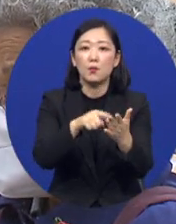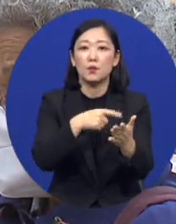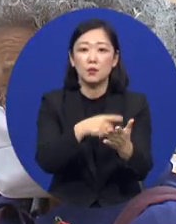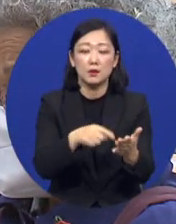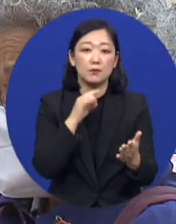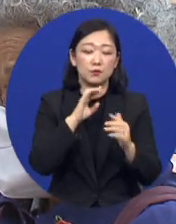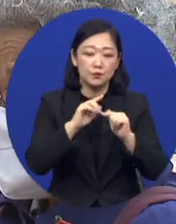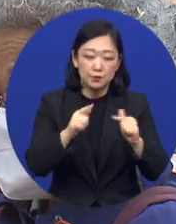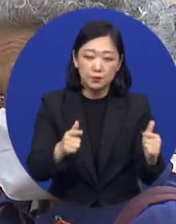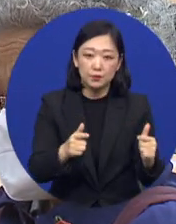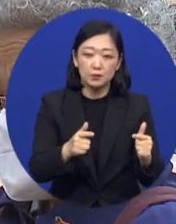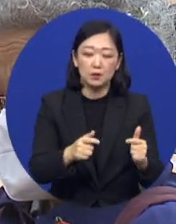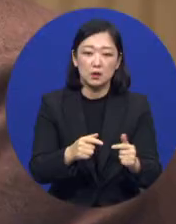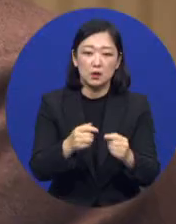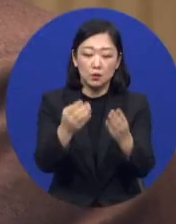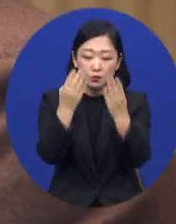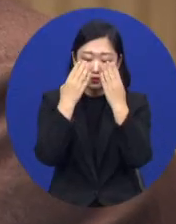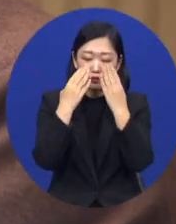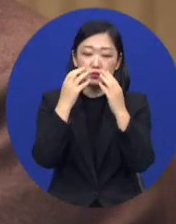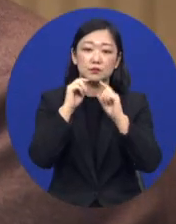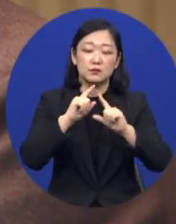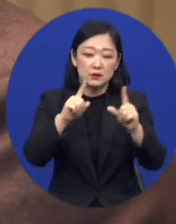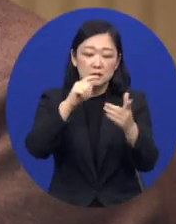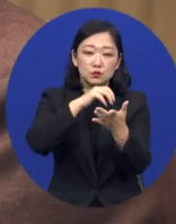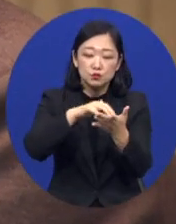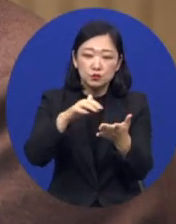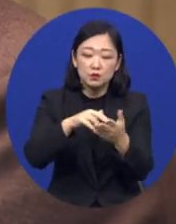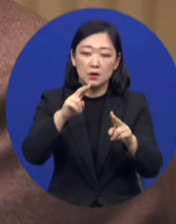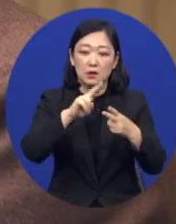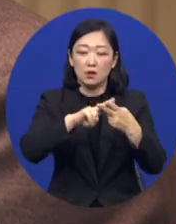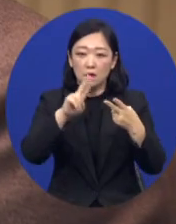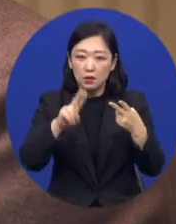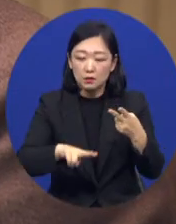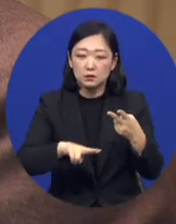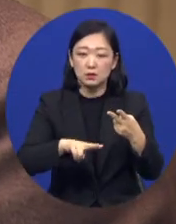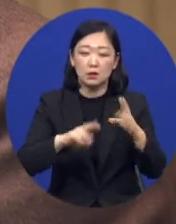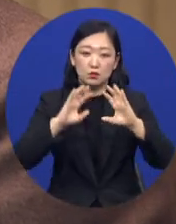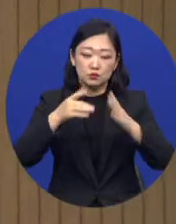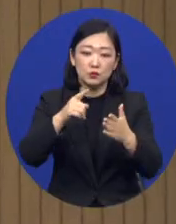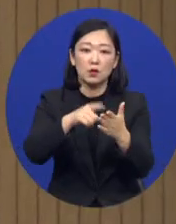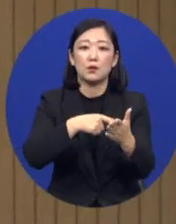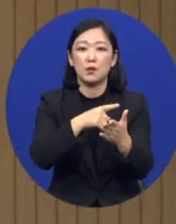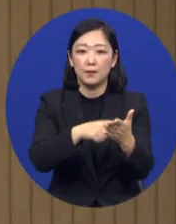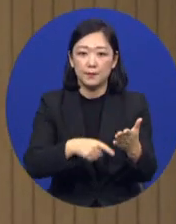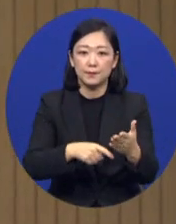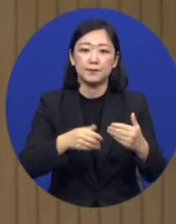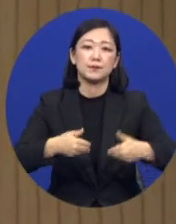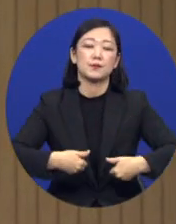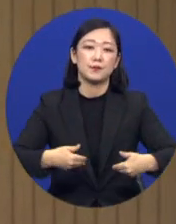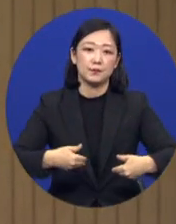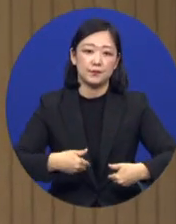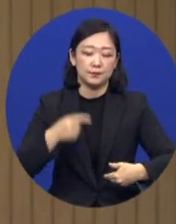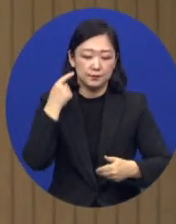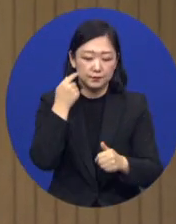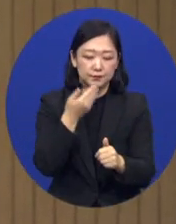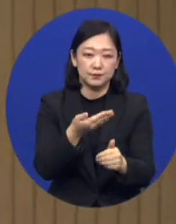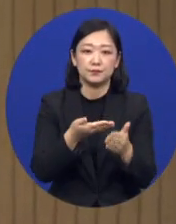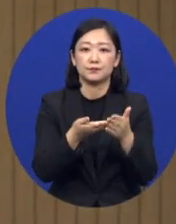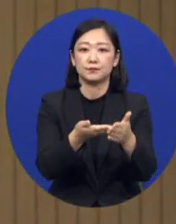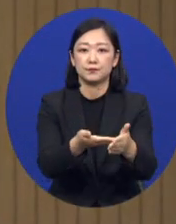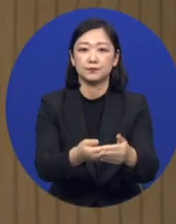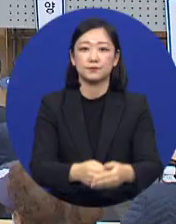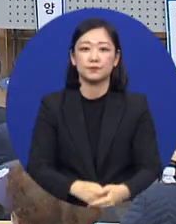아니라 구금일수에 따라 형사보상과 국가 손해배상 청구도 고려해야 한다는 의견도